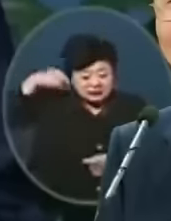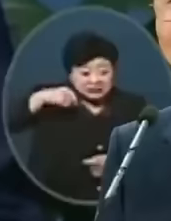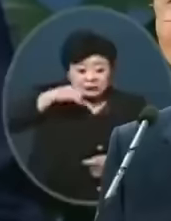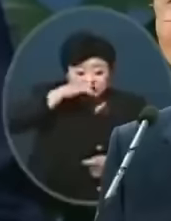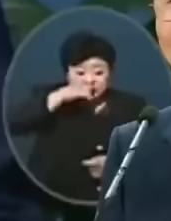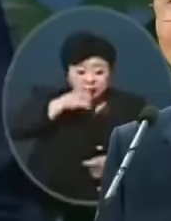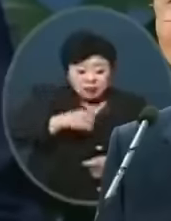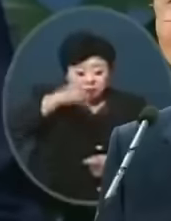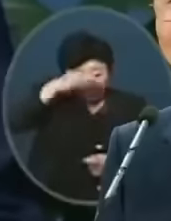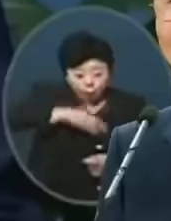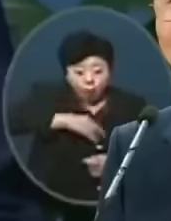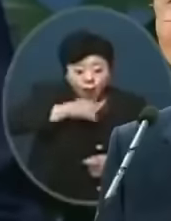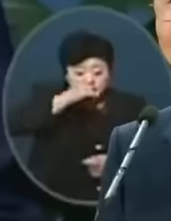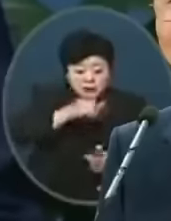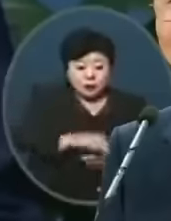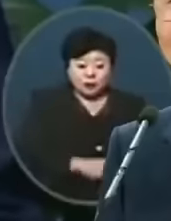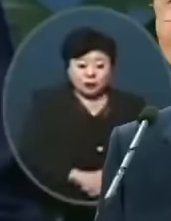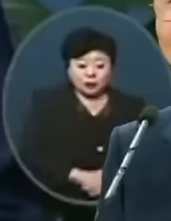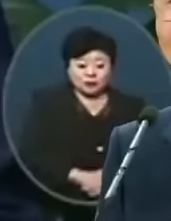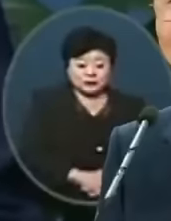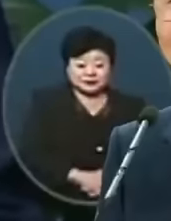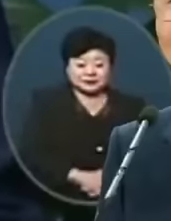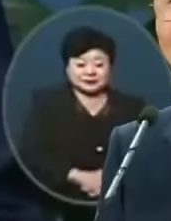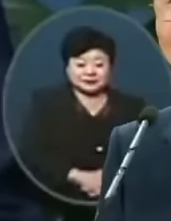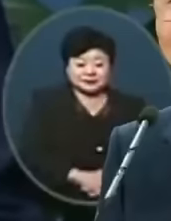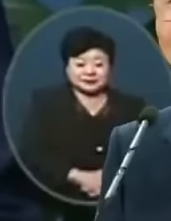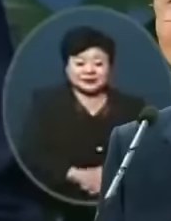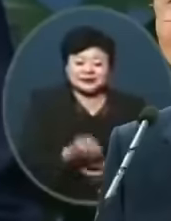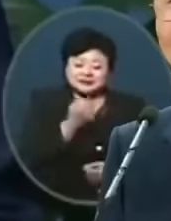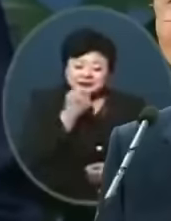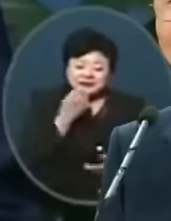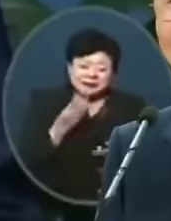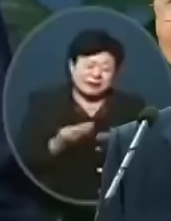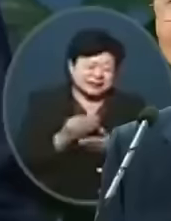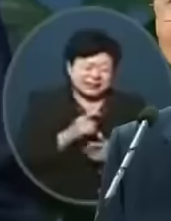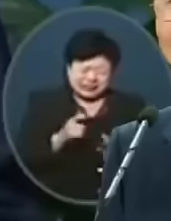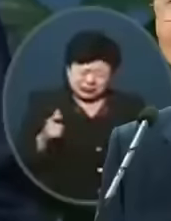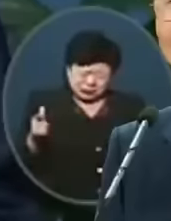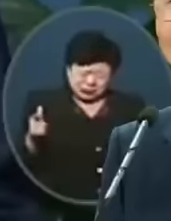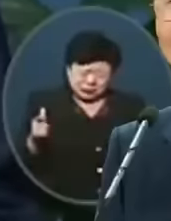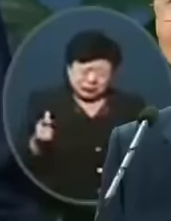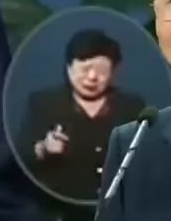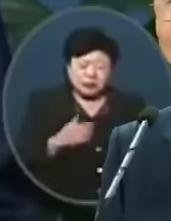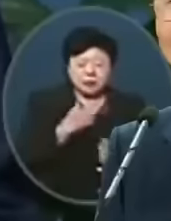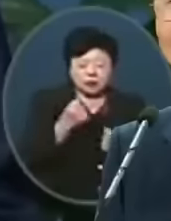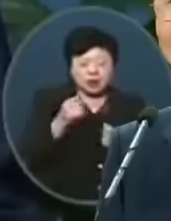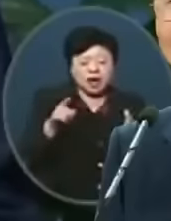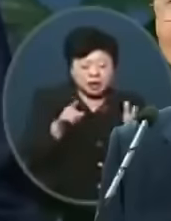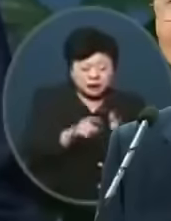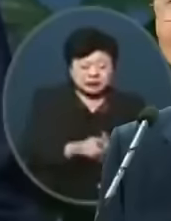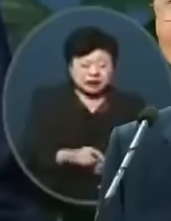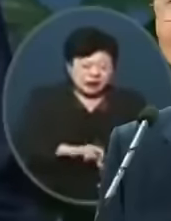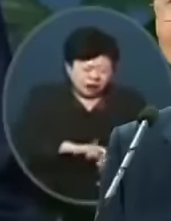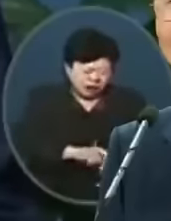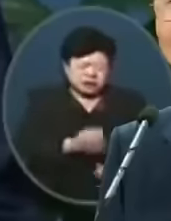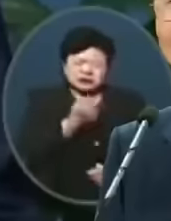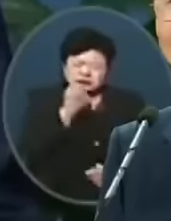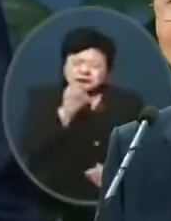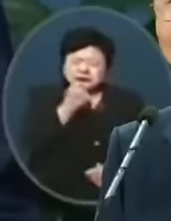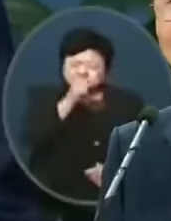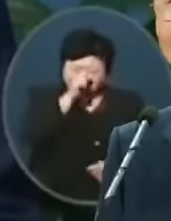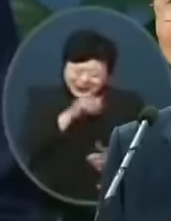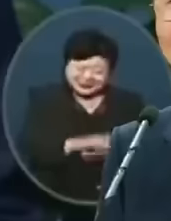효과를 얻을 수 있다고 말하는 것입니다. 웃을 일이 많지 않아도 건강을 위해서라도 웃는 것이